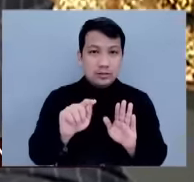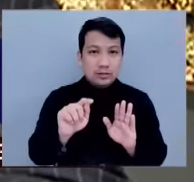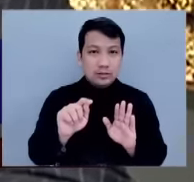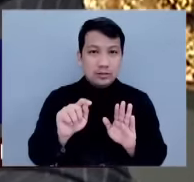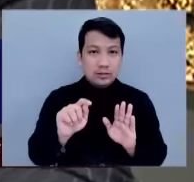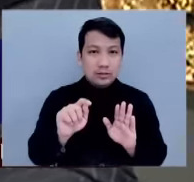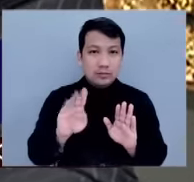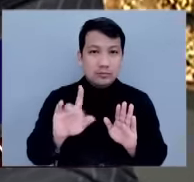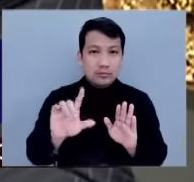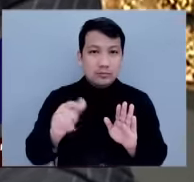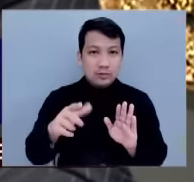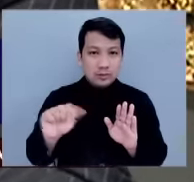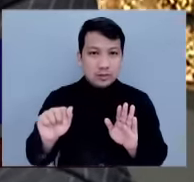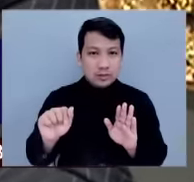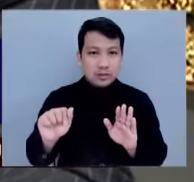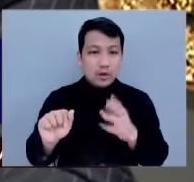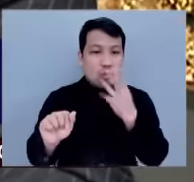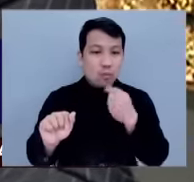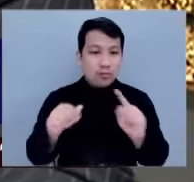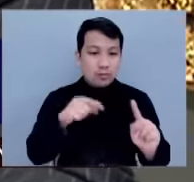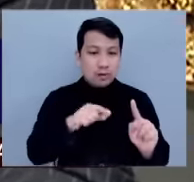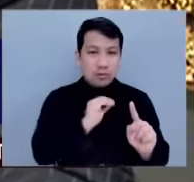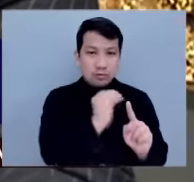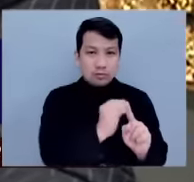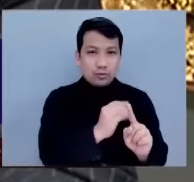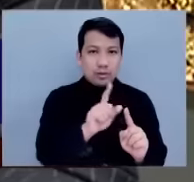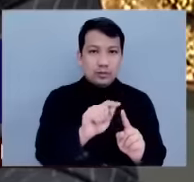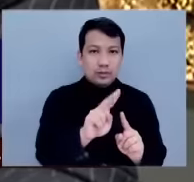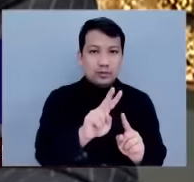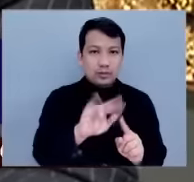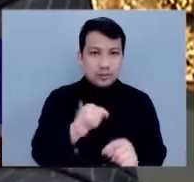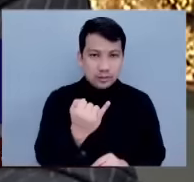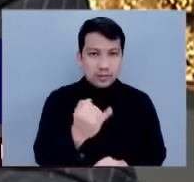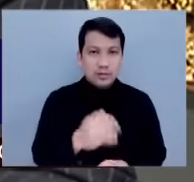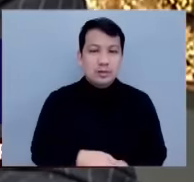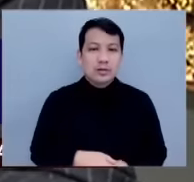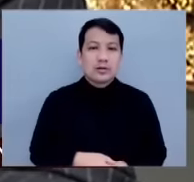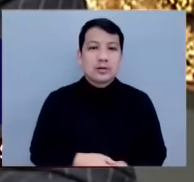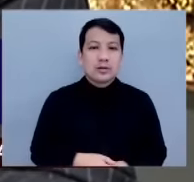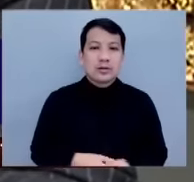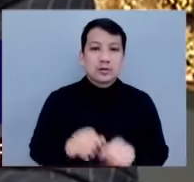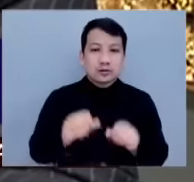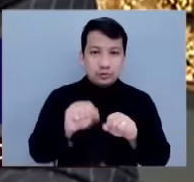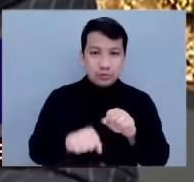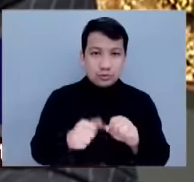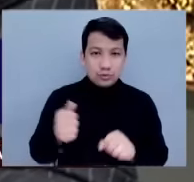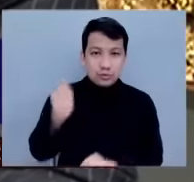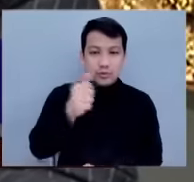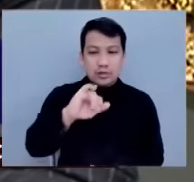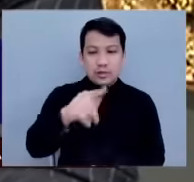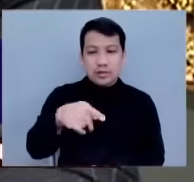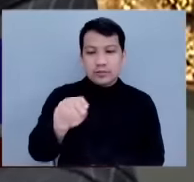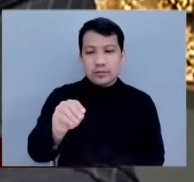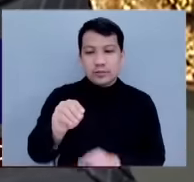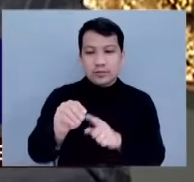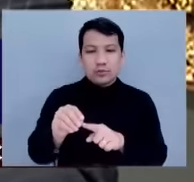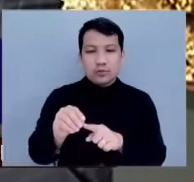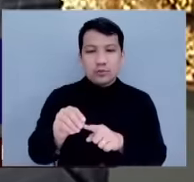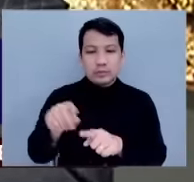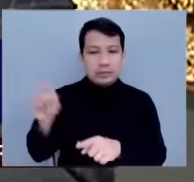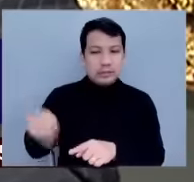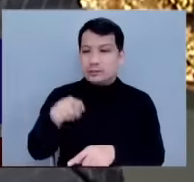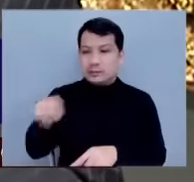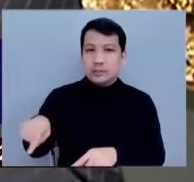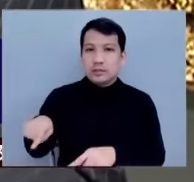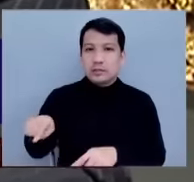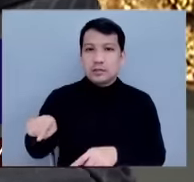Joey. Kaya kinansila ng IPO yung trademark registration ng tape para sa